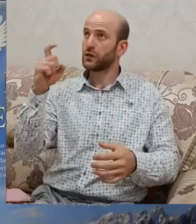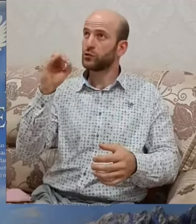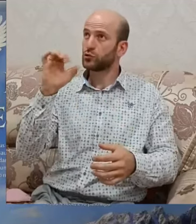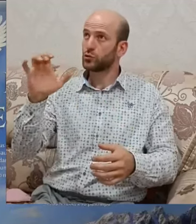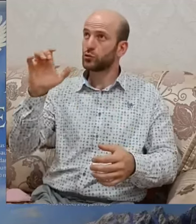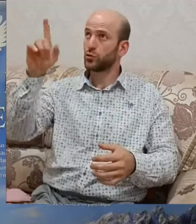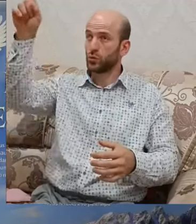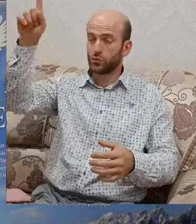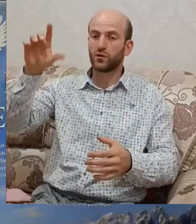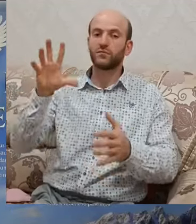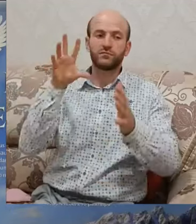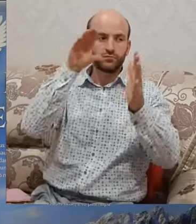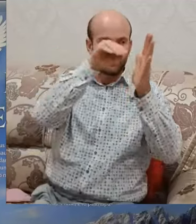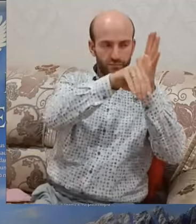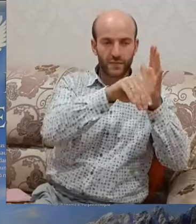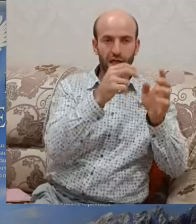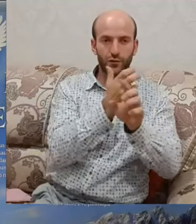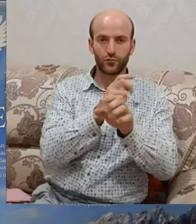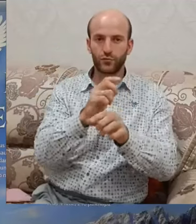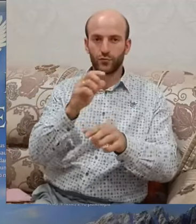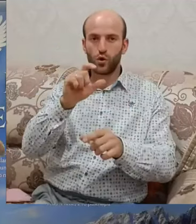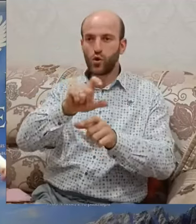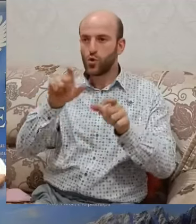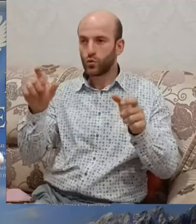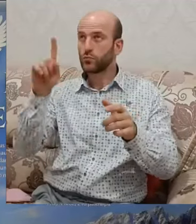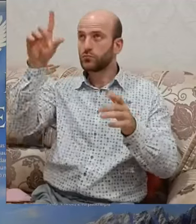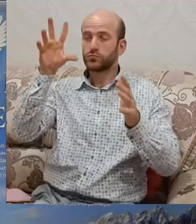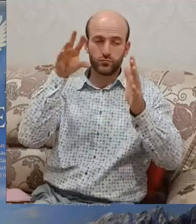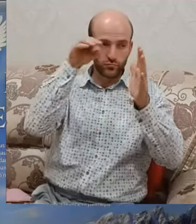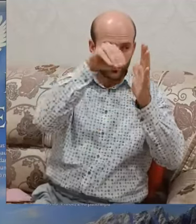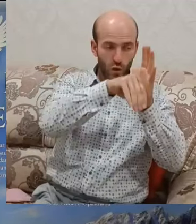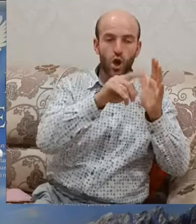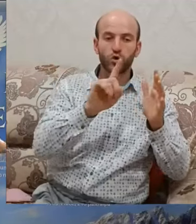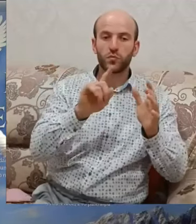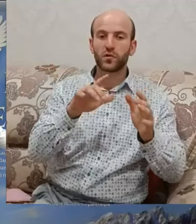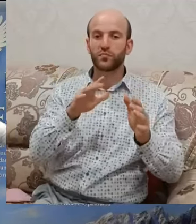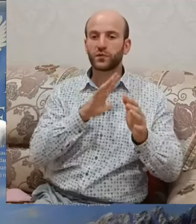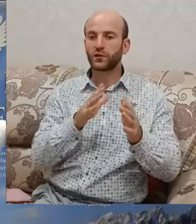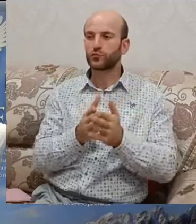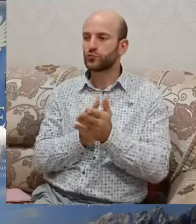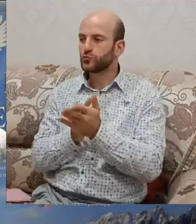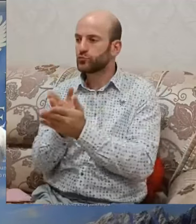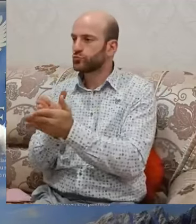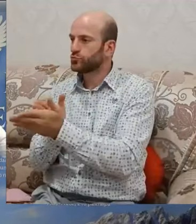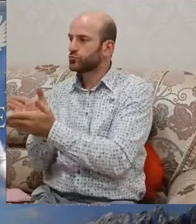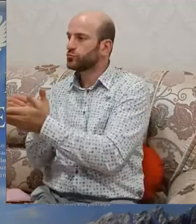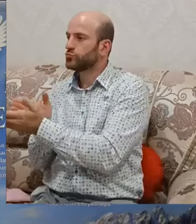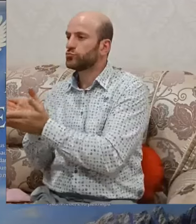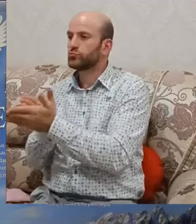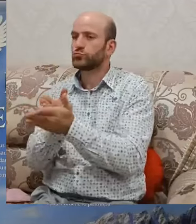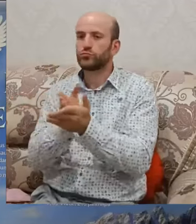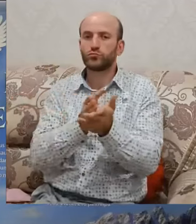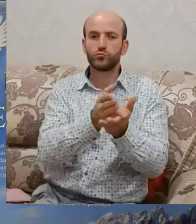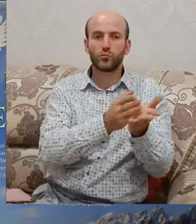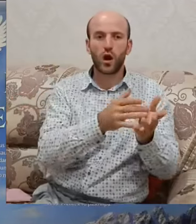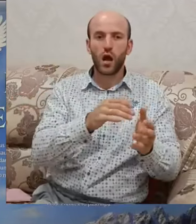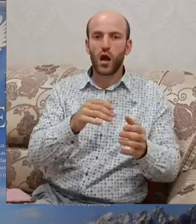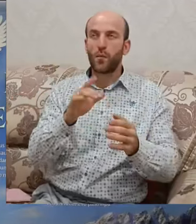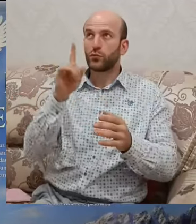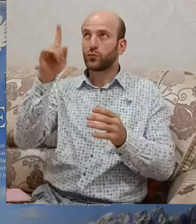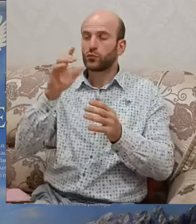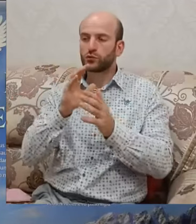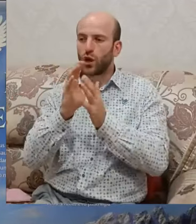заботится своим телом. Ir jis stebės, kad tas žodis, jis pats būtų išpildytas jo nuotakoje. И он будет